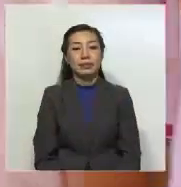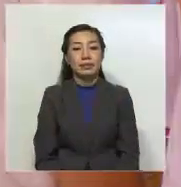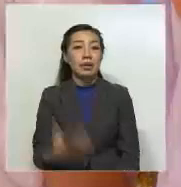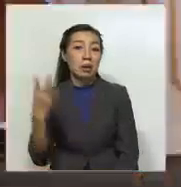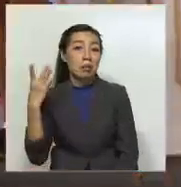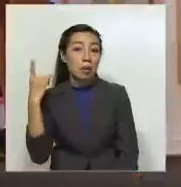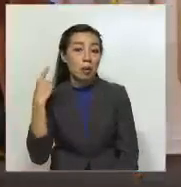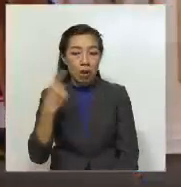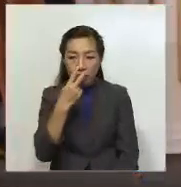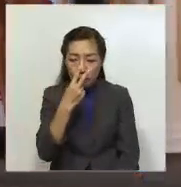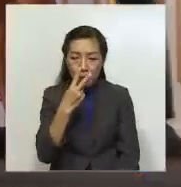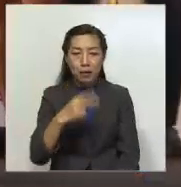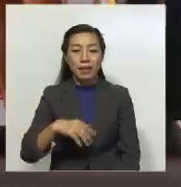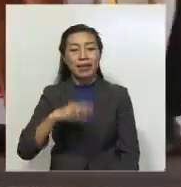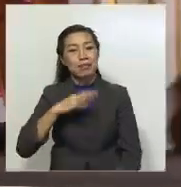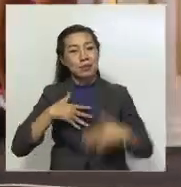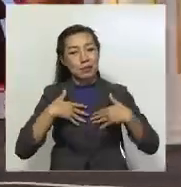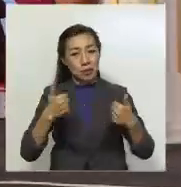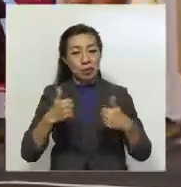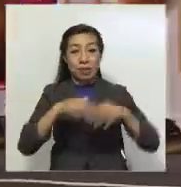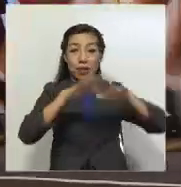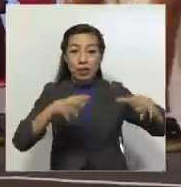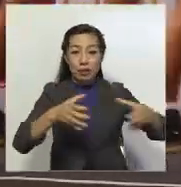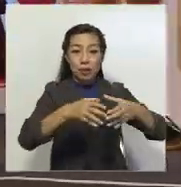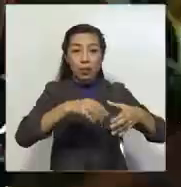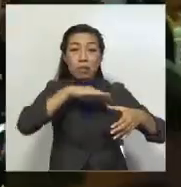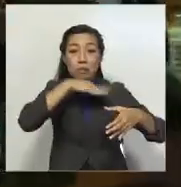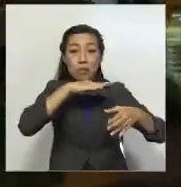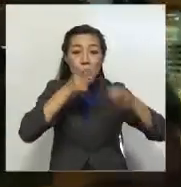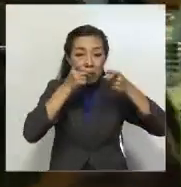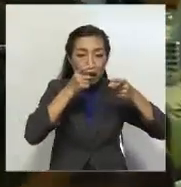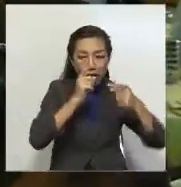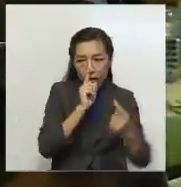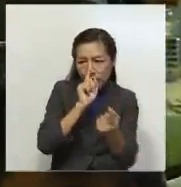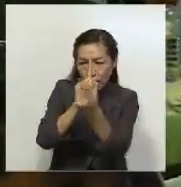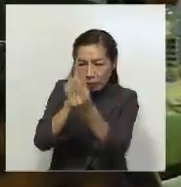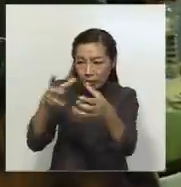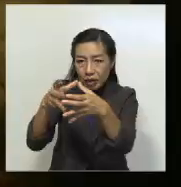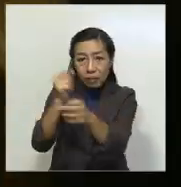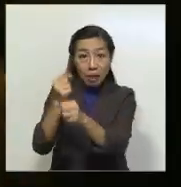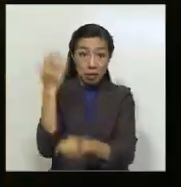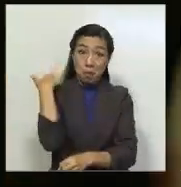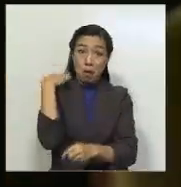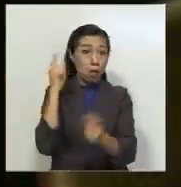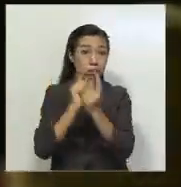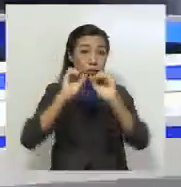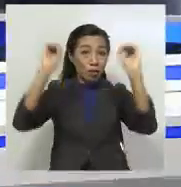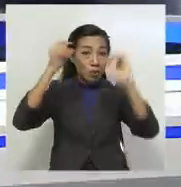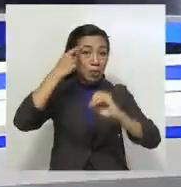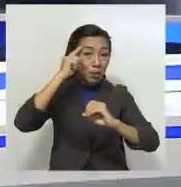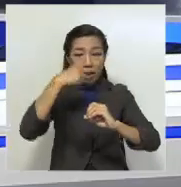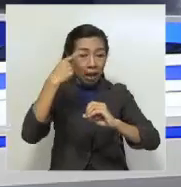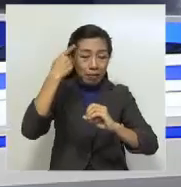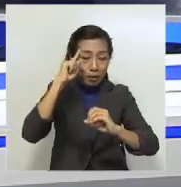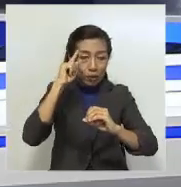ศเมื่อวานเป็นไปอย่างชื่นมื่นนะครับน้องๆได้มีโอกาสพบปะกับหลายคนที่ก่อนหน้านี้เนี่ยไม่เคยเจอกันมาก่อนเลย ไม่รู้เลยว่า ไม่รู้